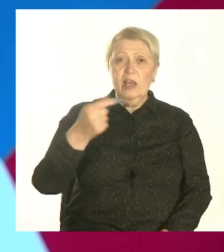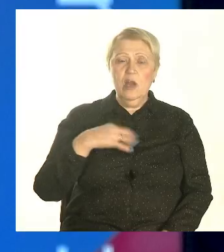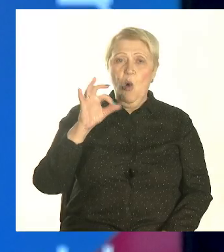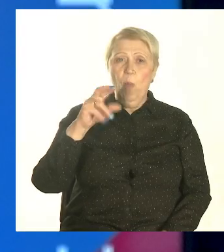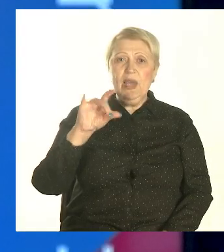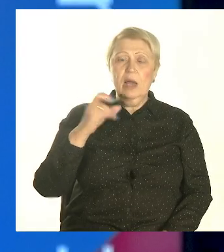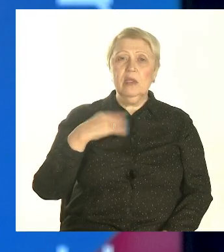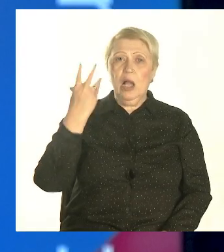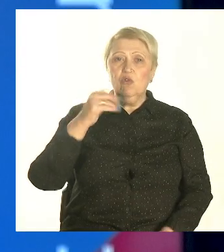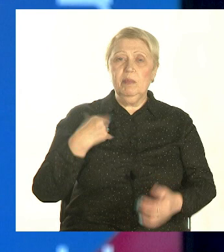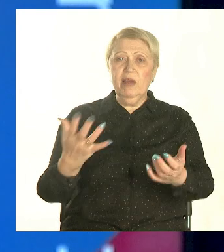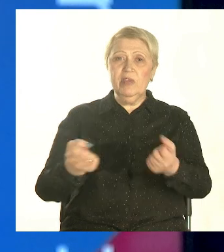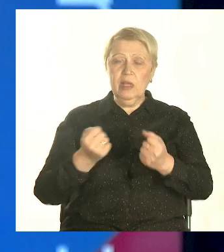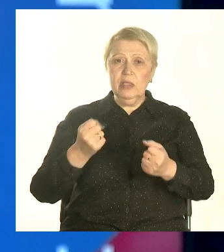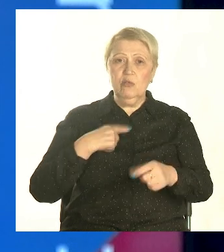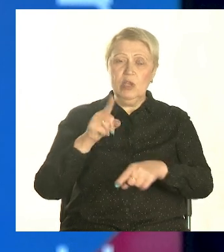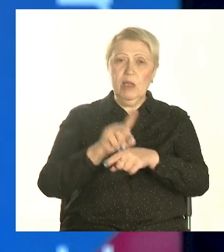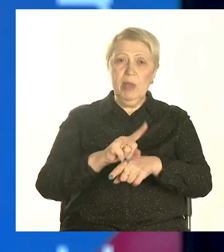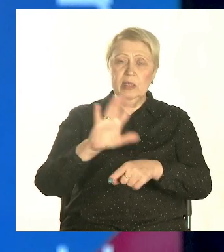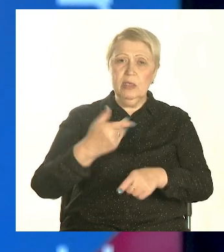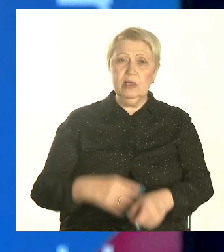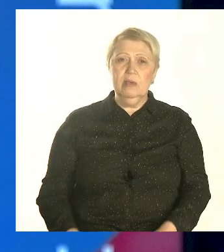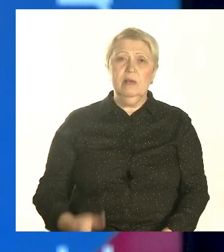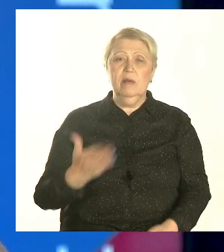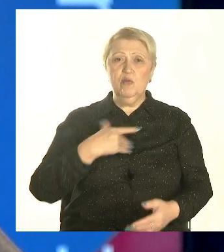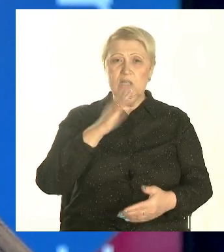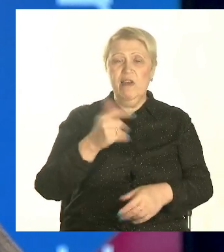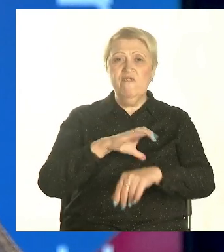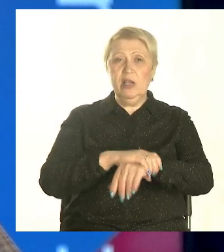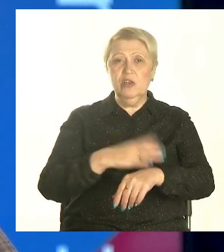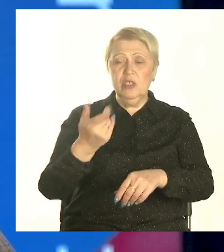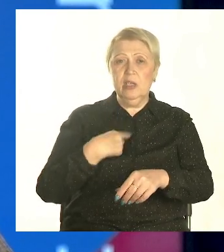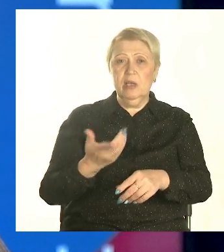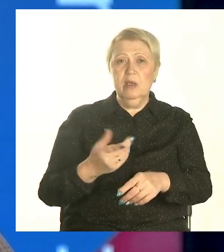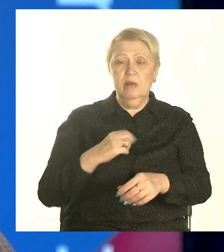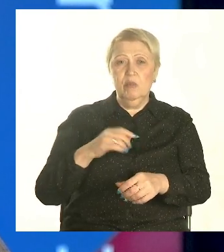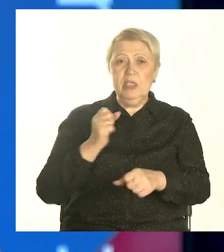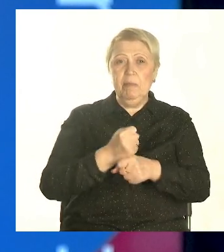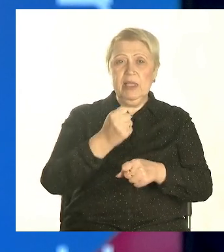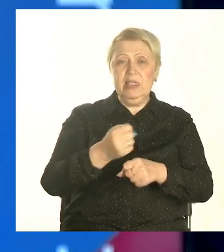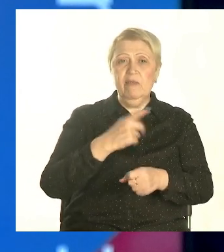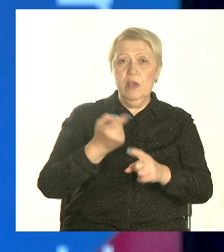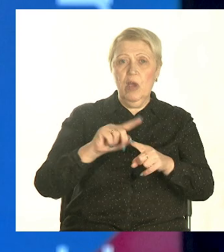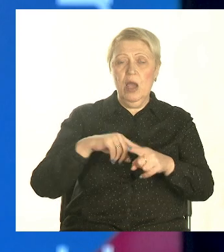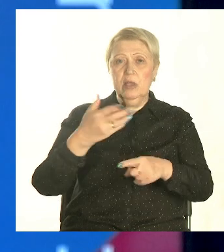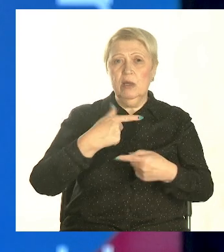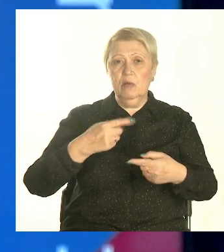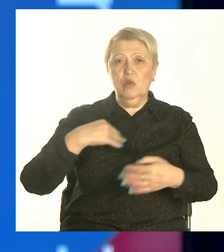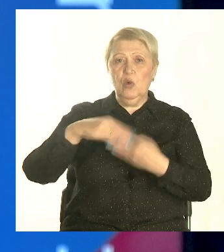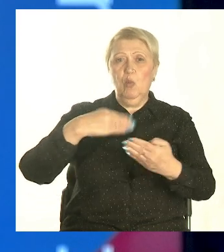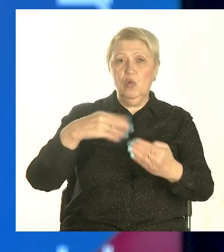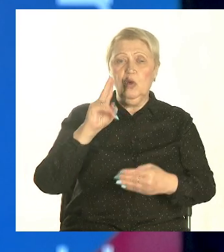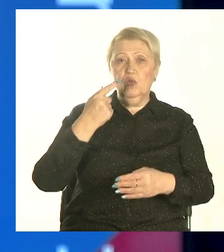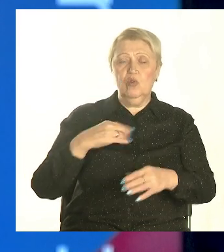себя обязанности по фактически доставлению на лицензированный полигон тех отходов, которые образуются в населенных